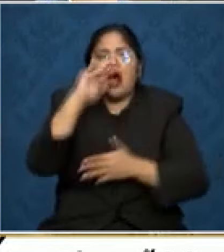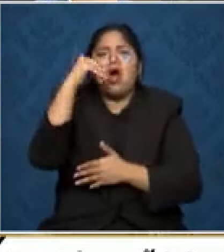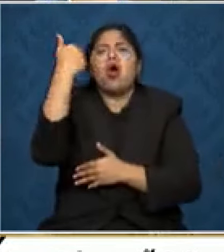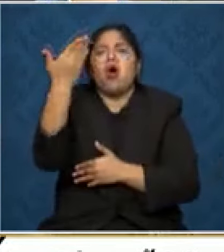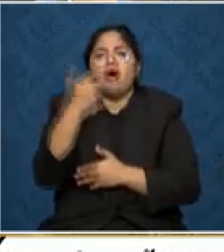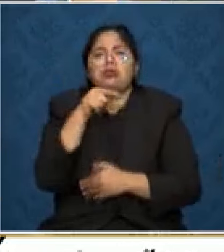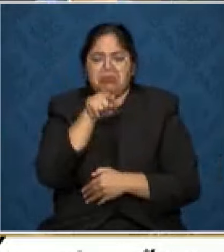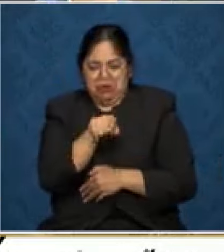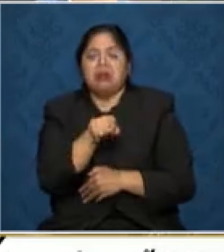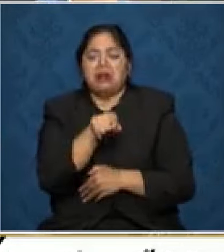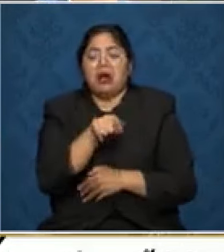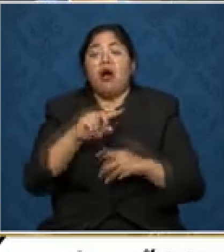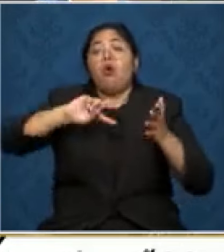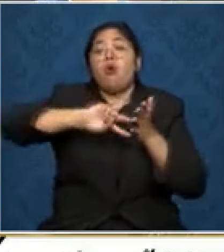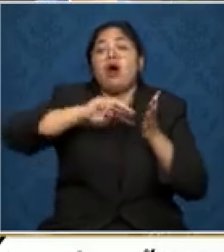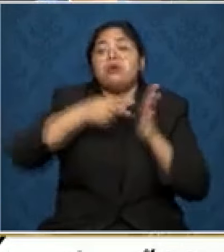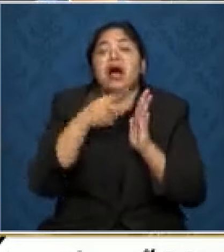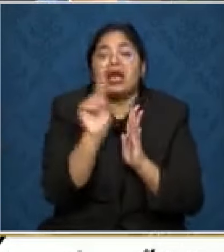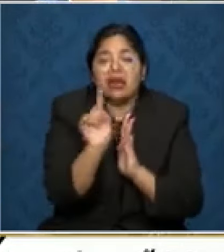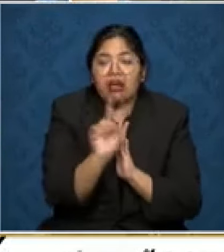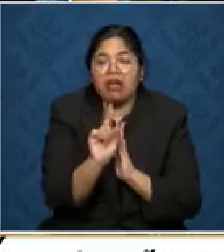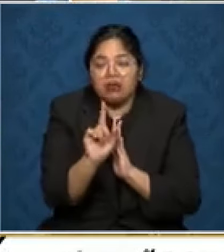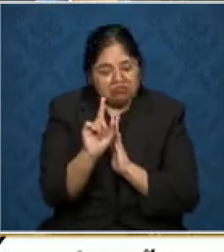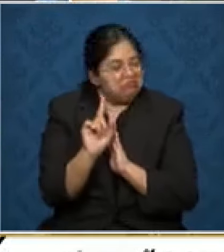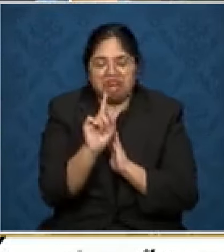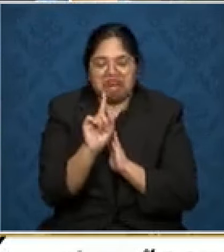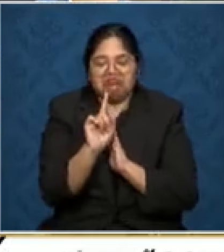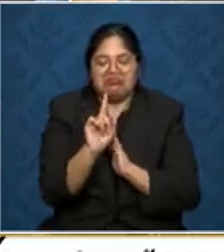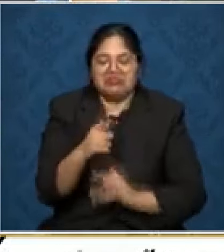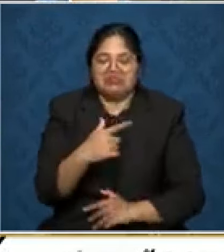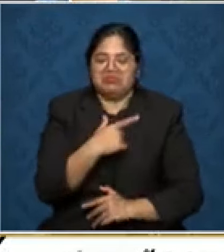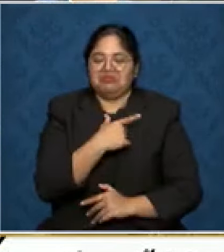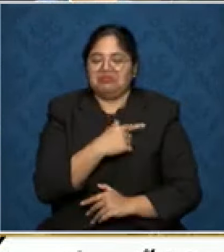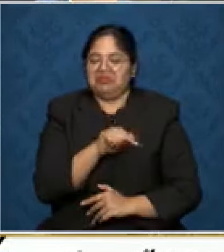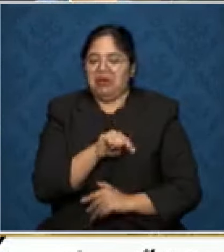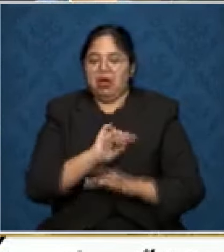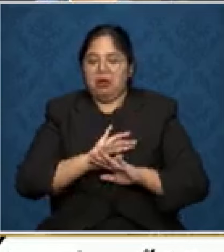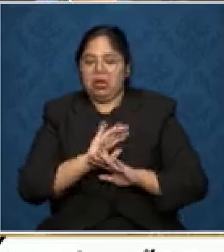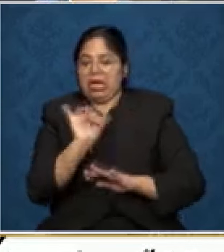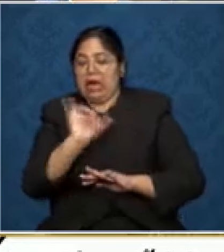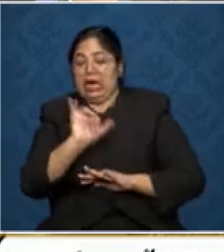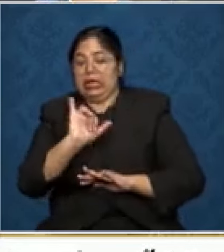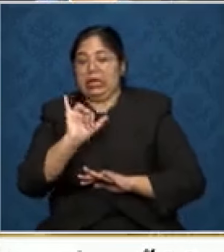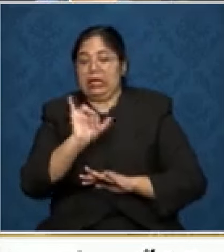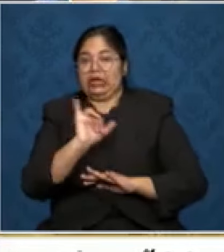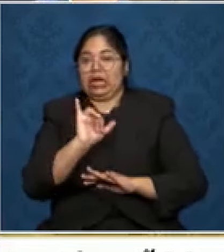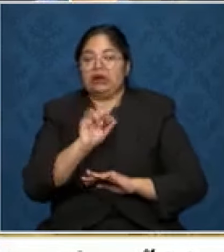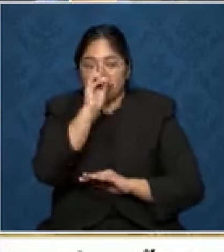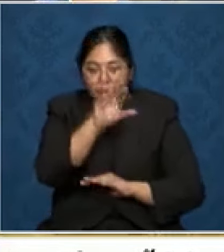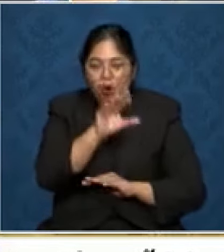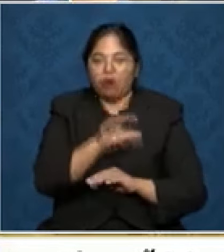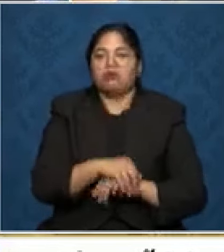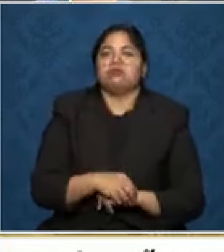ปฏิเสธในเวลานี้อนาคตไม่ทราบด้วยความสุภาพที่สุดสำหรับการตอบโต้